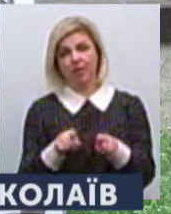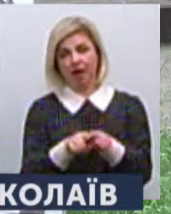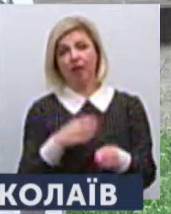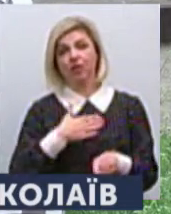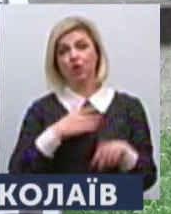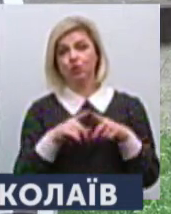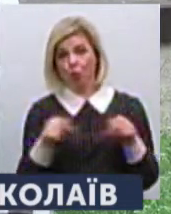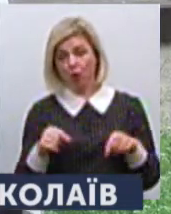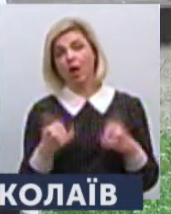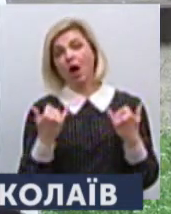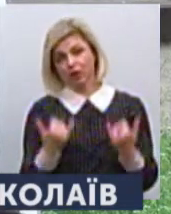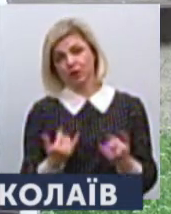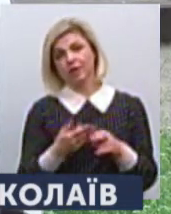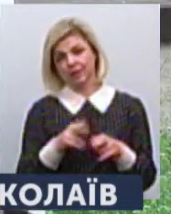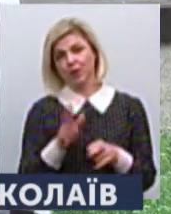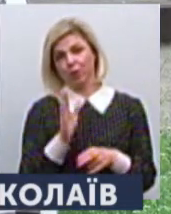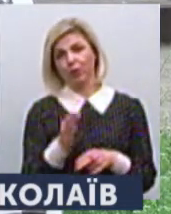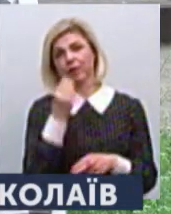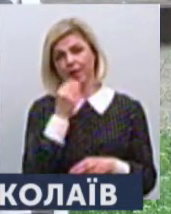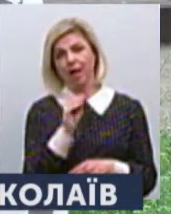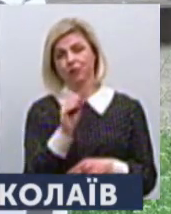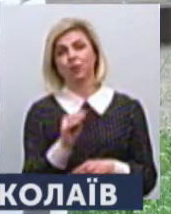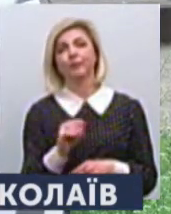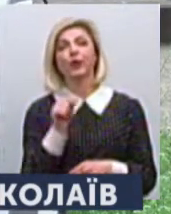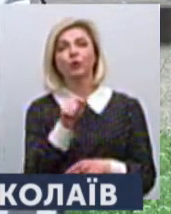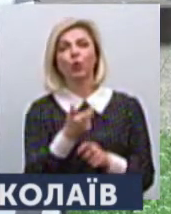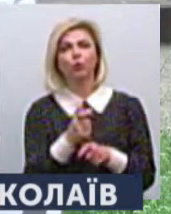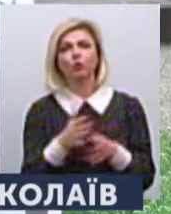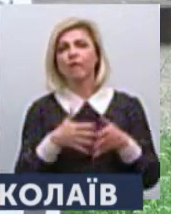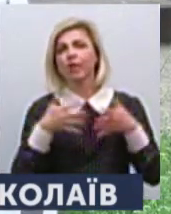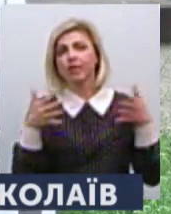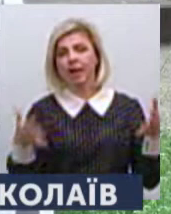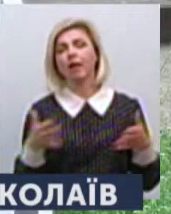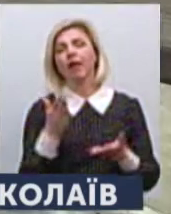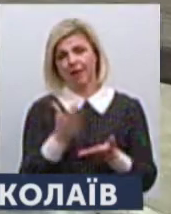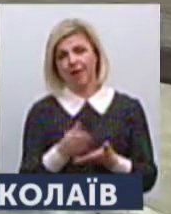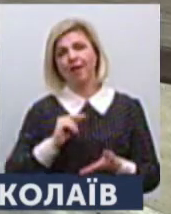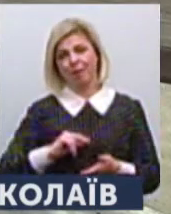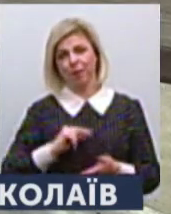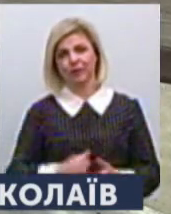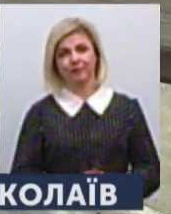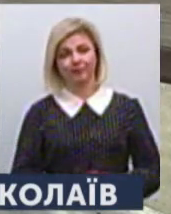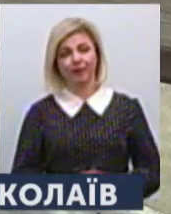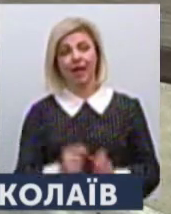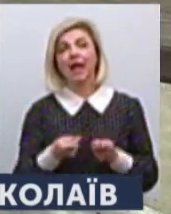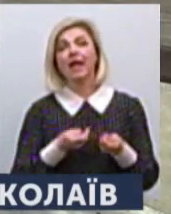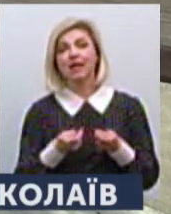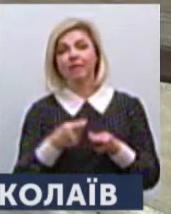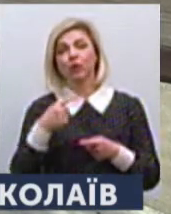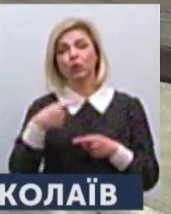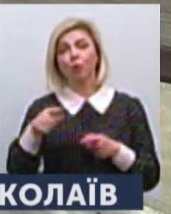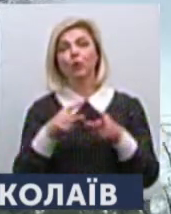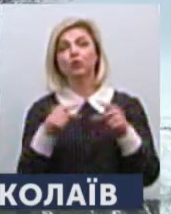принципі, вважаємо, що це було класно. Тим паче тут вона дуже велика і є над чим працювати. З керівництвом 30-ї школи про